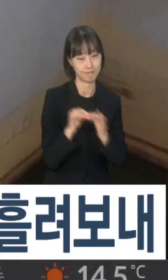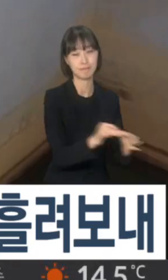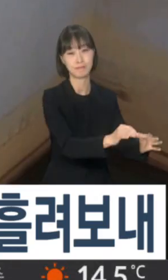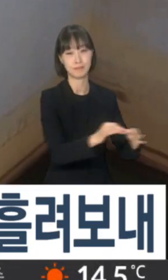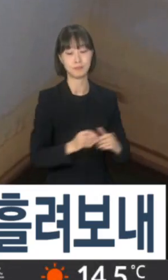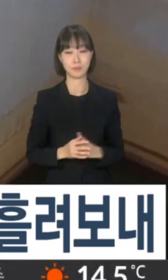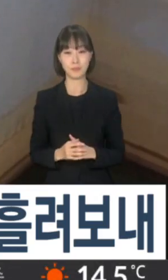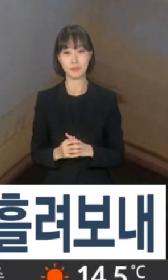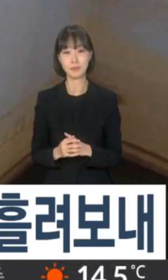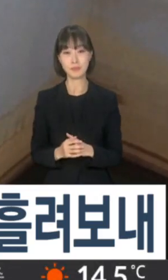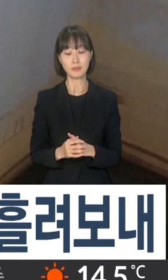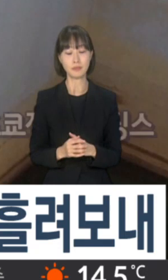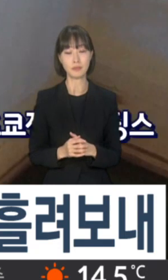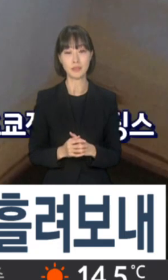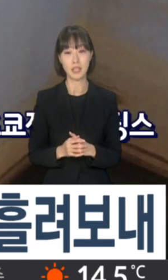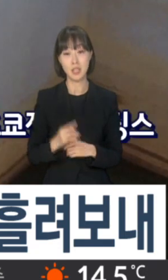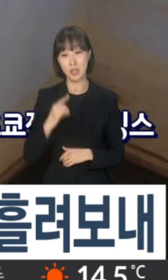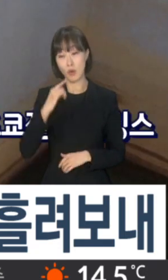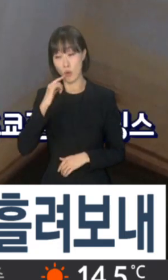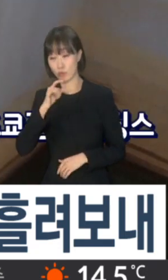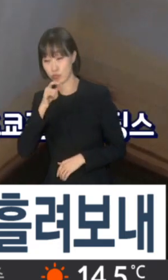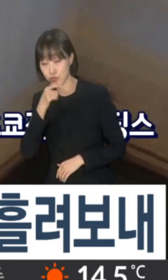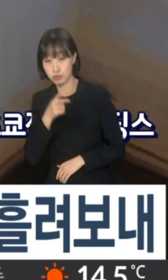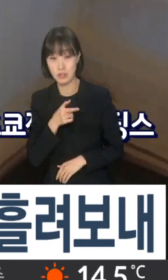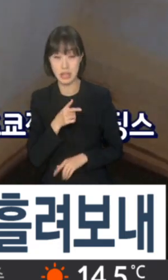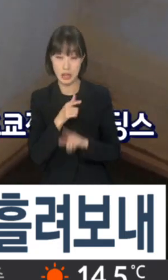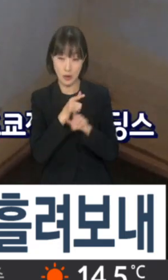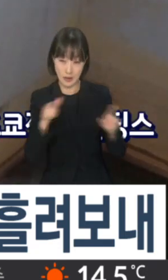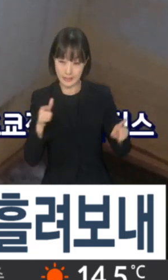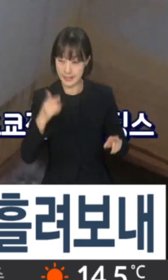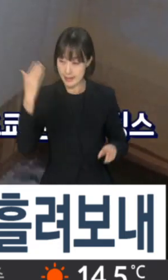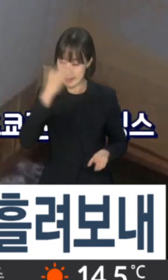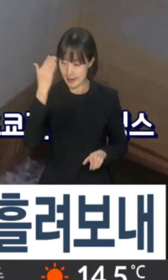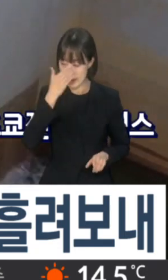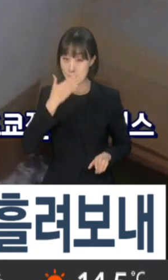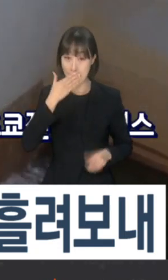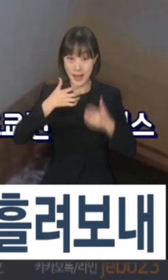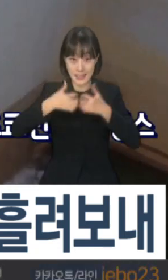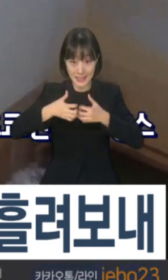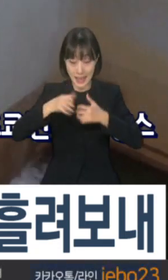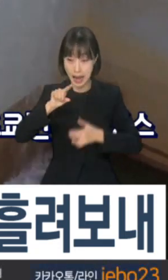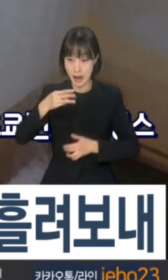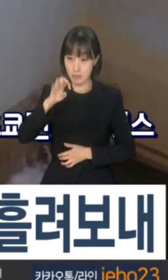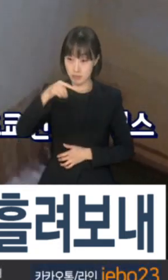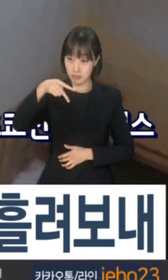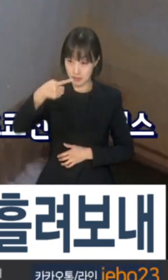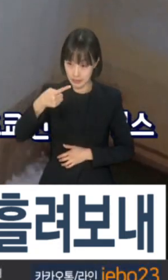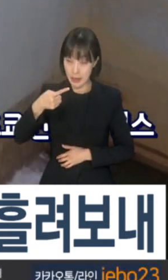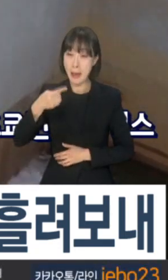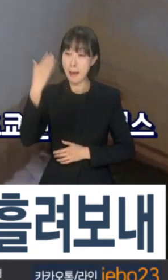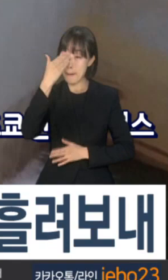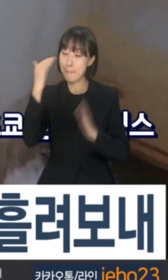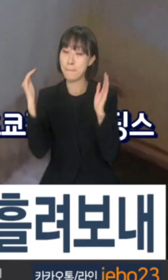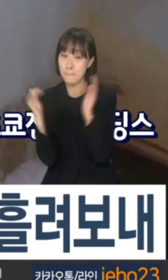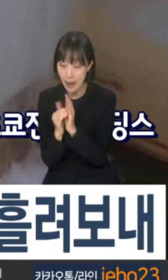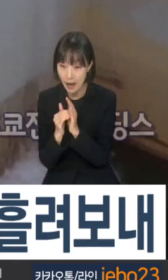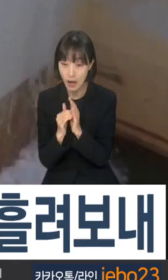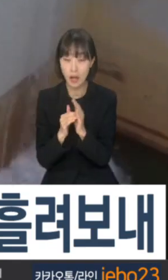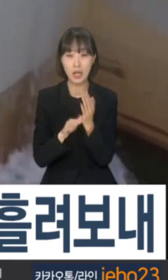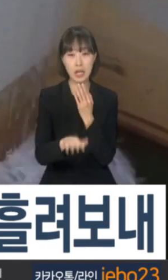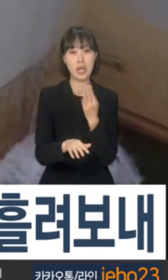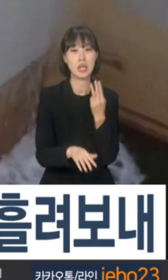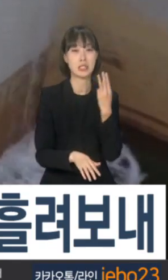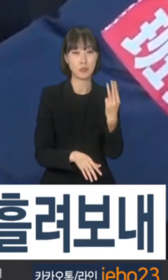밝혔습니다 다만 오염수가 다핵종 제거설비 즉 알프스를 거쳤어요네